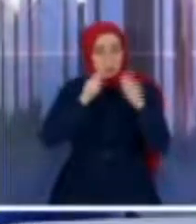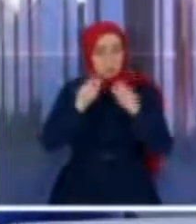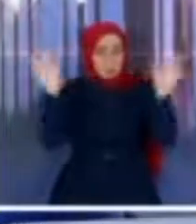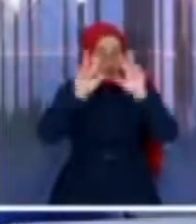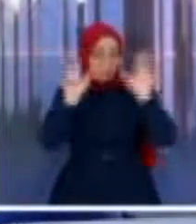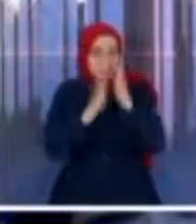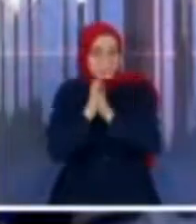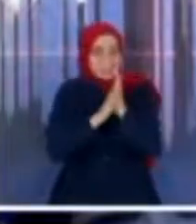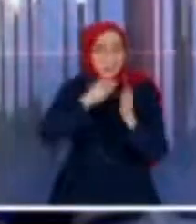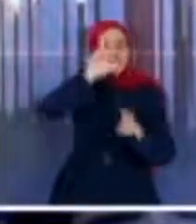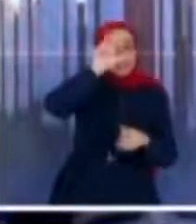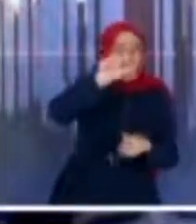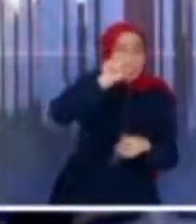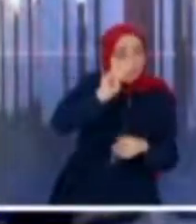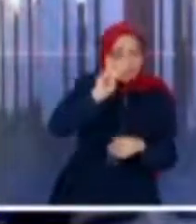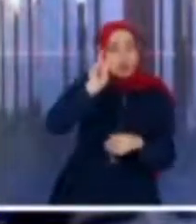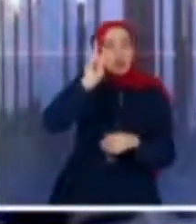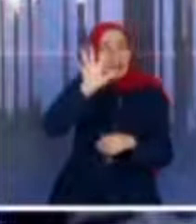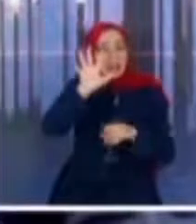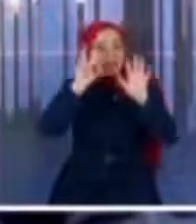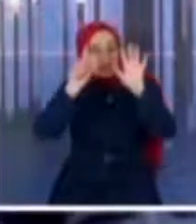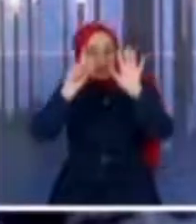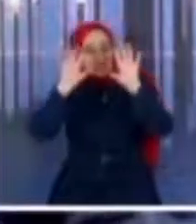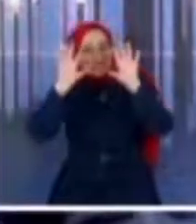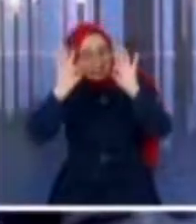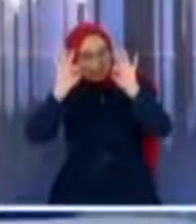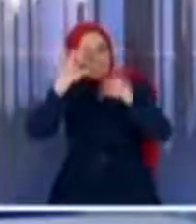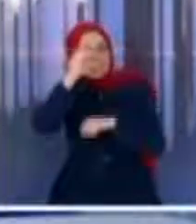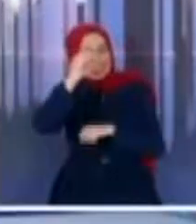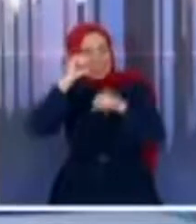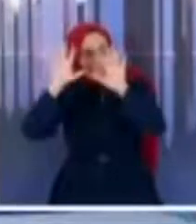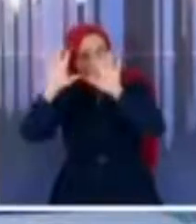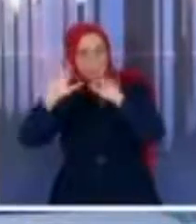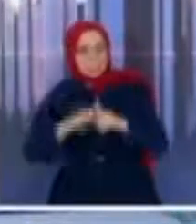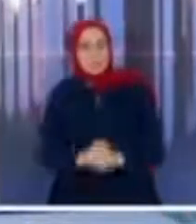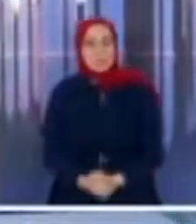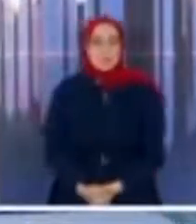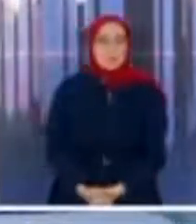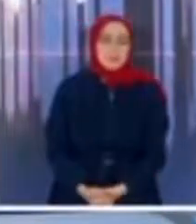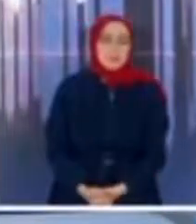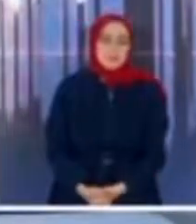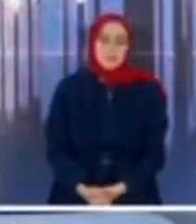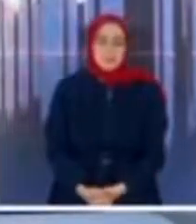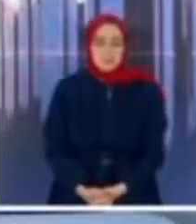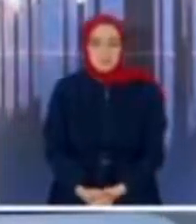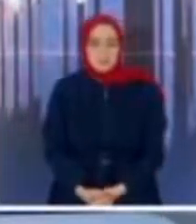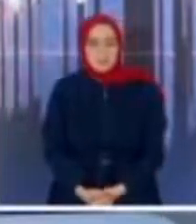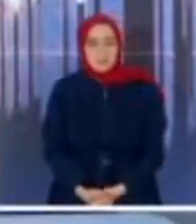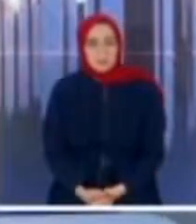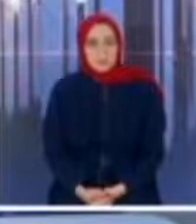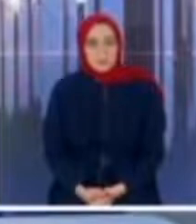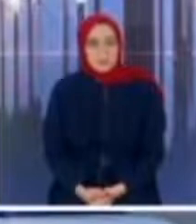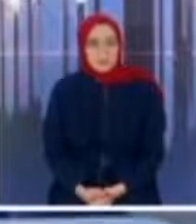على 85010. شكرا لك شيماء. حد اخر ناخذ ما عنده كلمه؟ شكرا لك، تفضل.